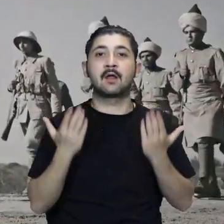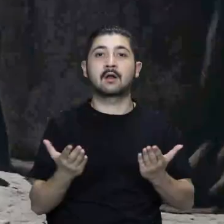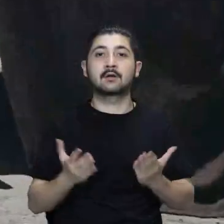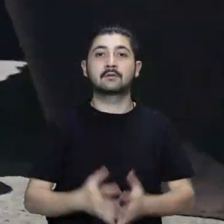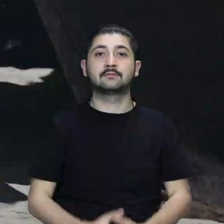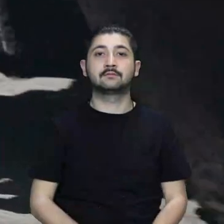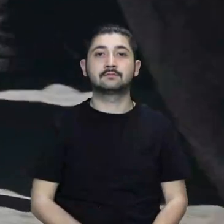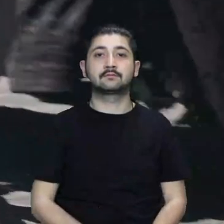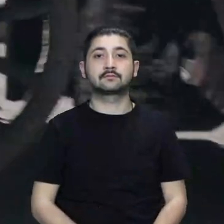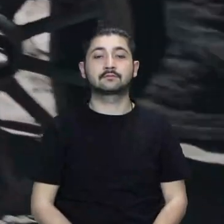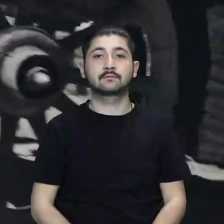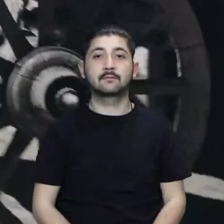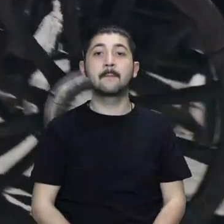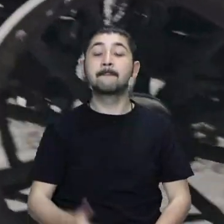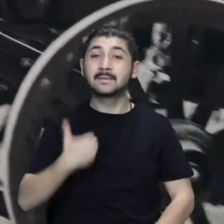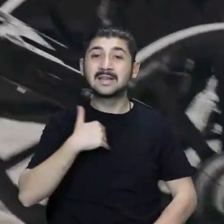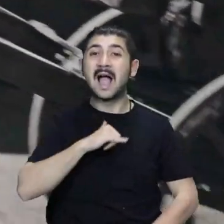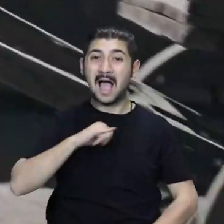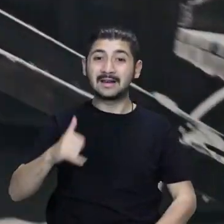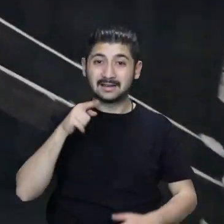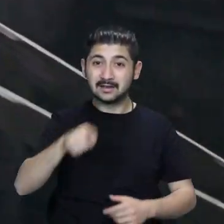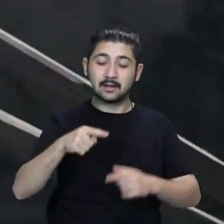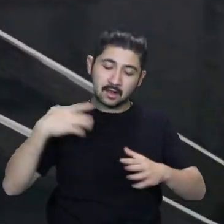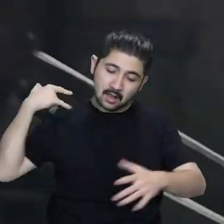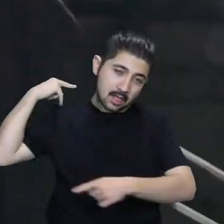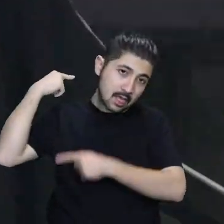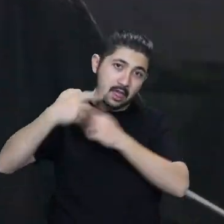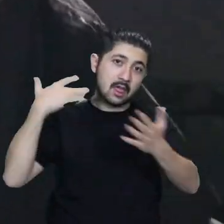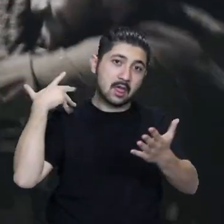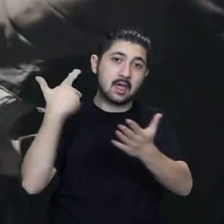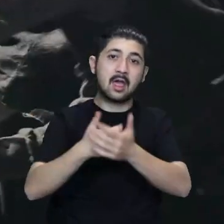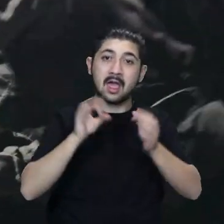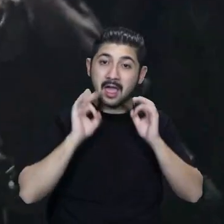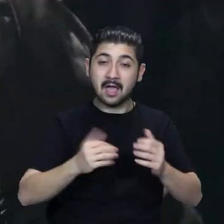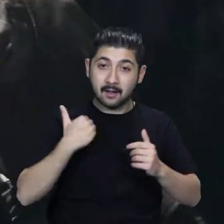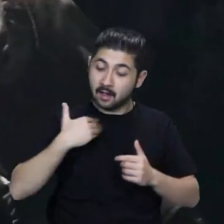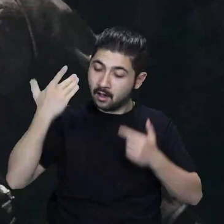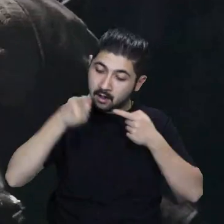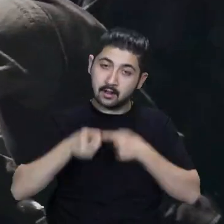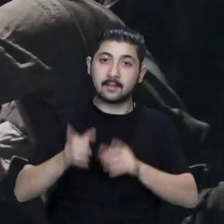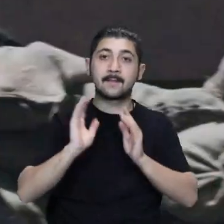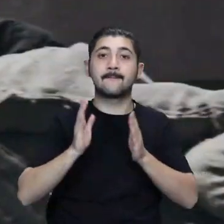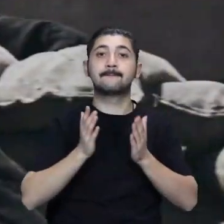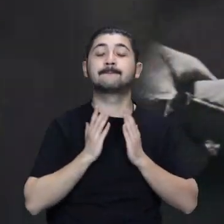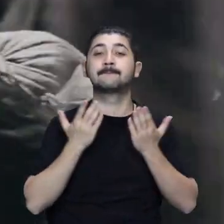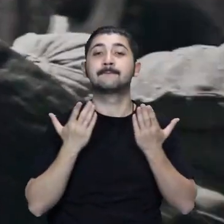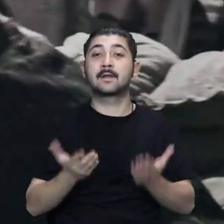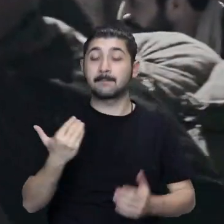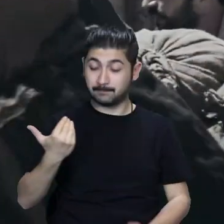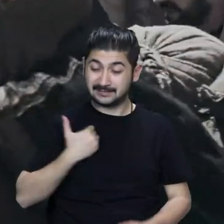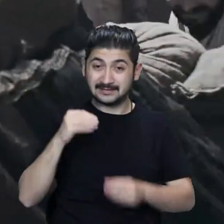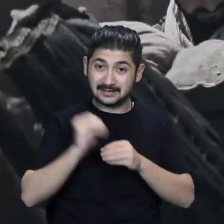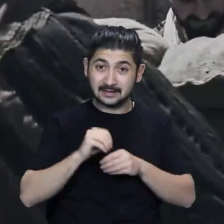başlarında Cooks'la yolda. Bizler de galu beladan bu yana ahdimizin ardındayız.